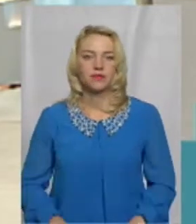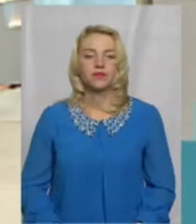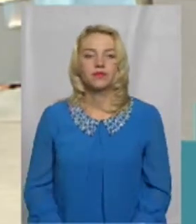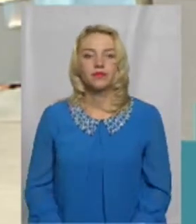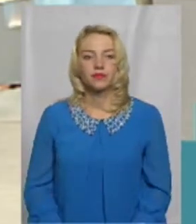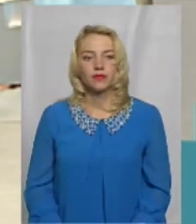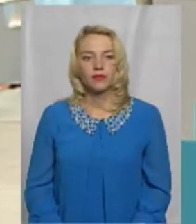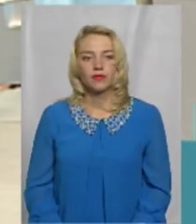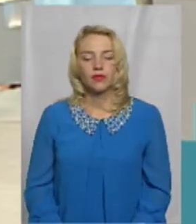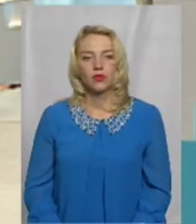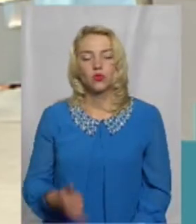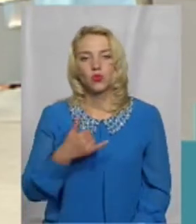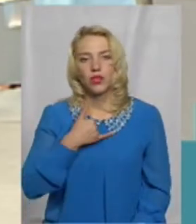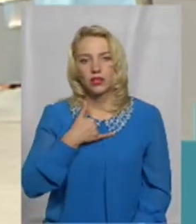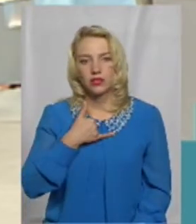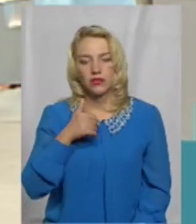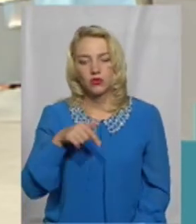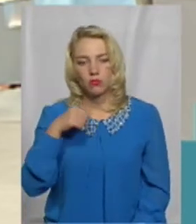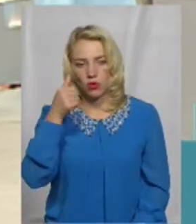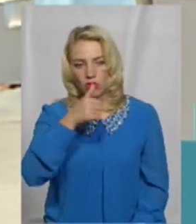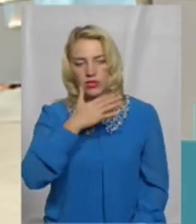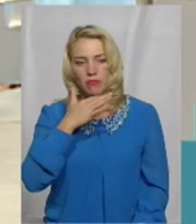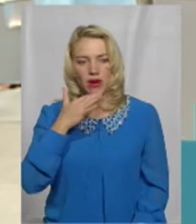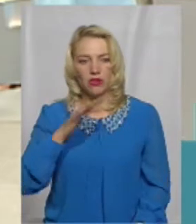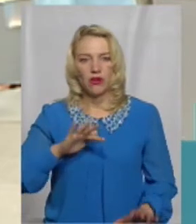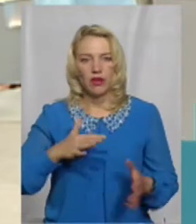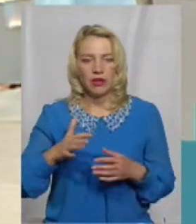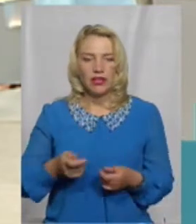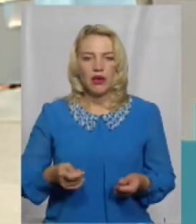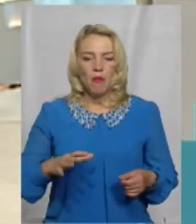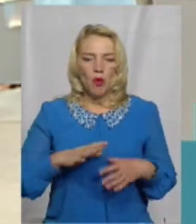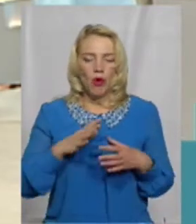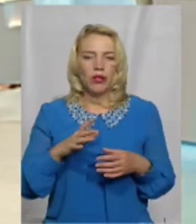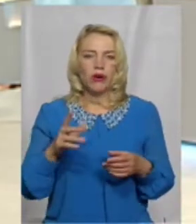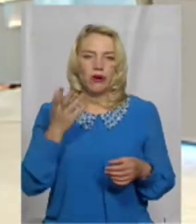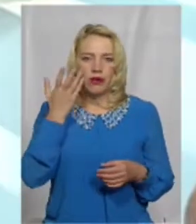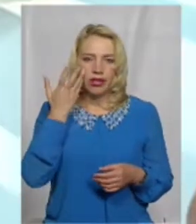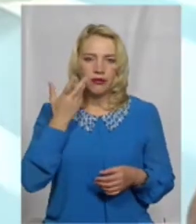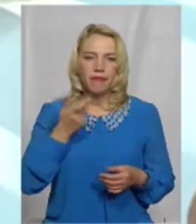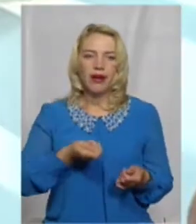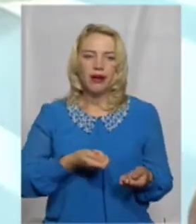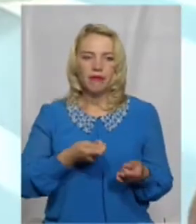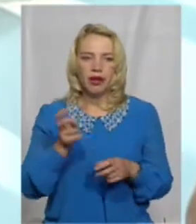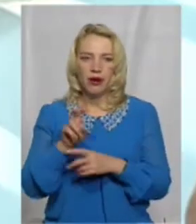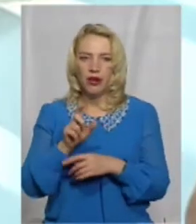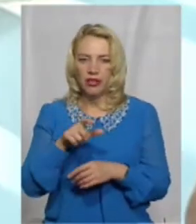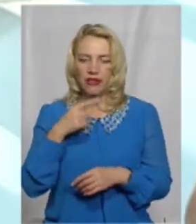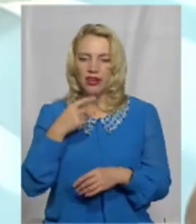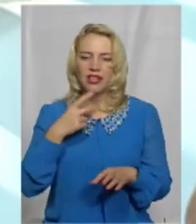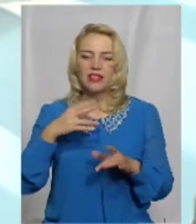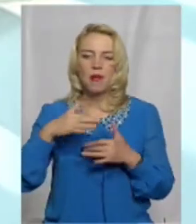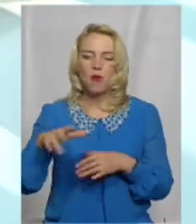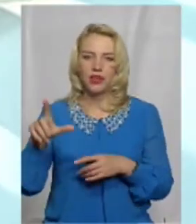дивіться, нас навіть цього року дуже багато таких випадків було, коли приходять люди і кажуть, ми їдемо на